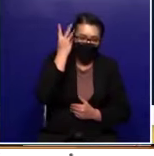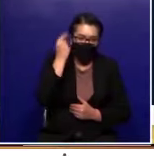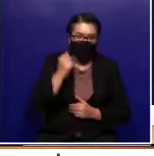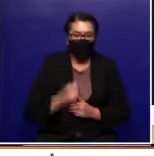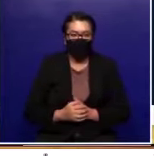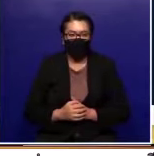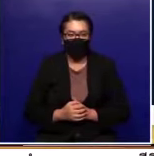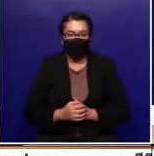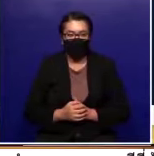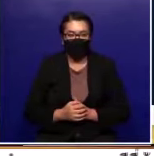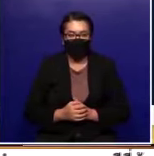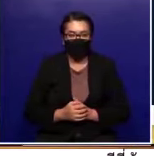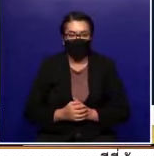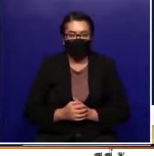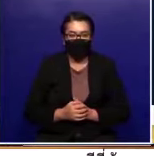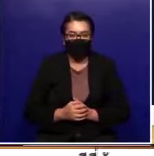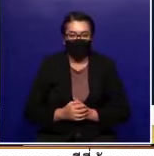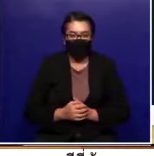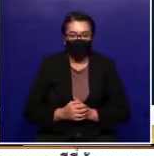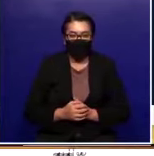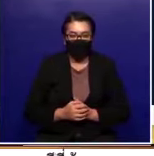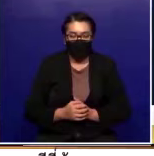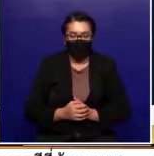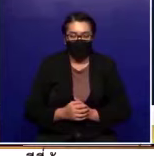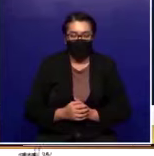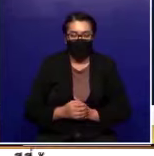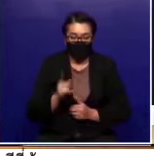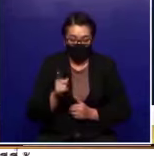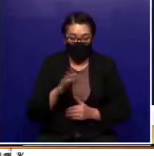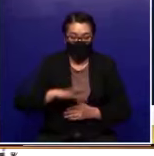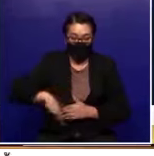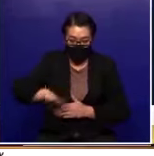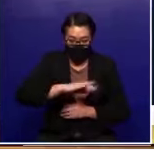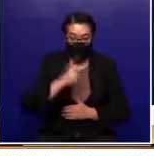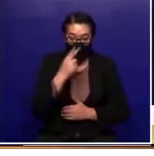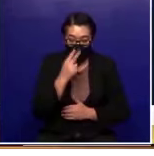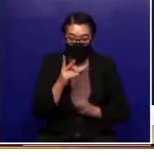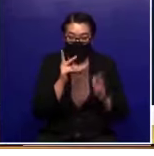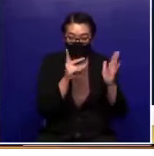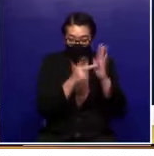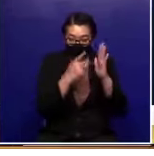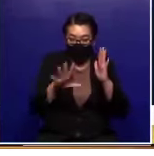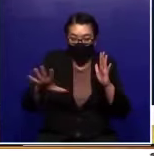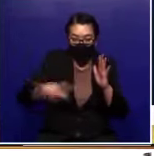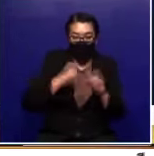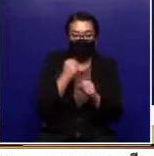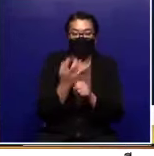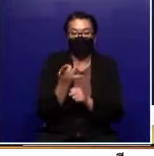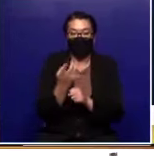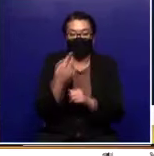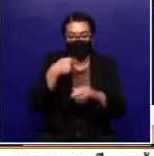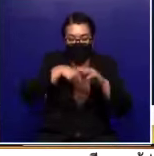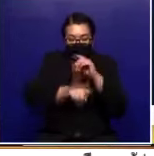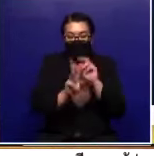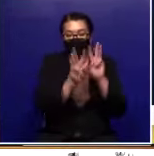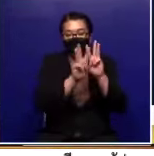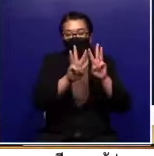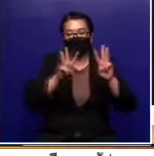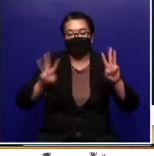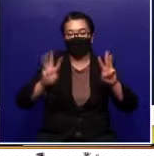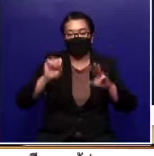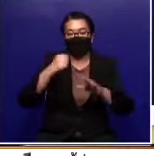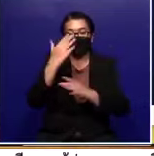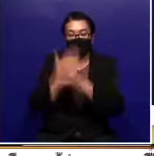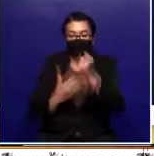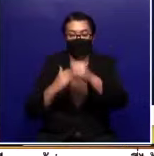แล้วดูนะฮะ1ล้านล้านบาทปีที่แล้วพี่น้องประชาชนฟังให้ดีนะฮะเค้าเอาไปทำอะไรบ้างครับผมเข้าไปในเว็บไซต์ของสภาพัฒน์ครับมี